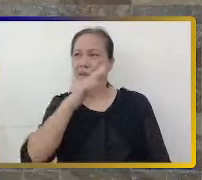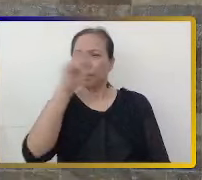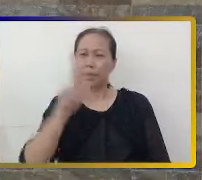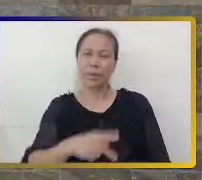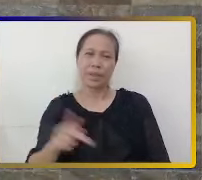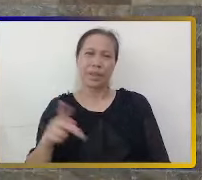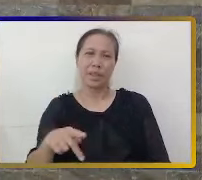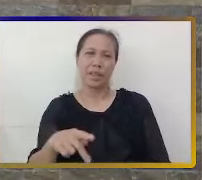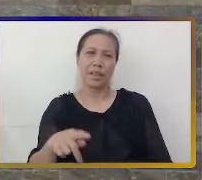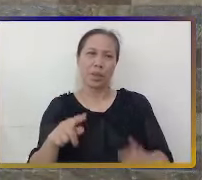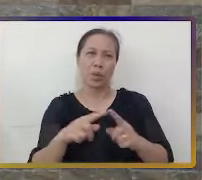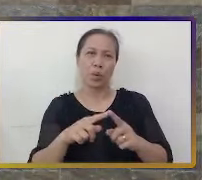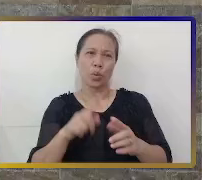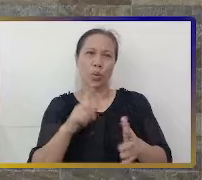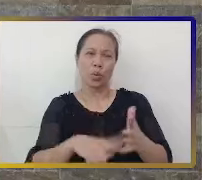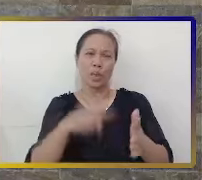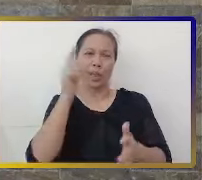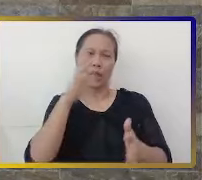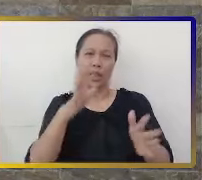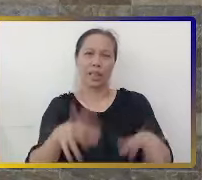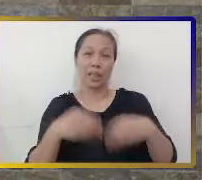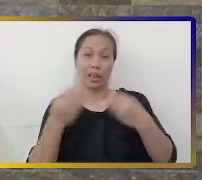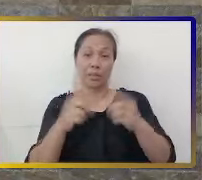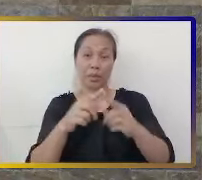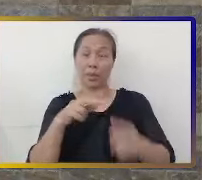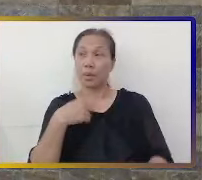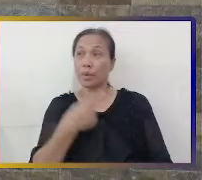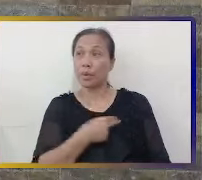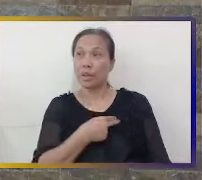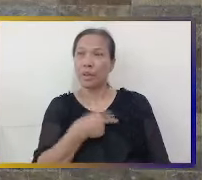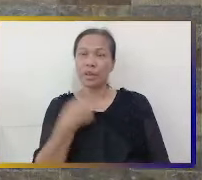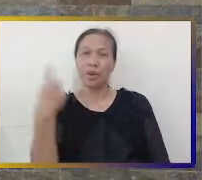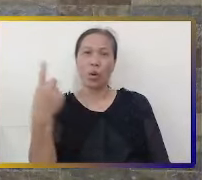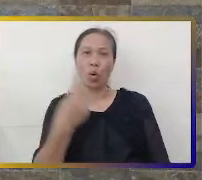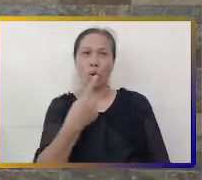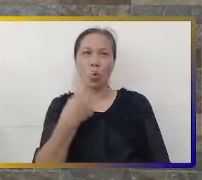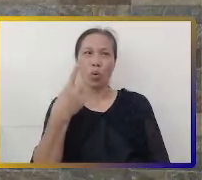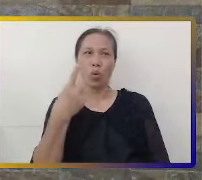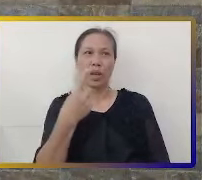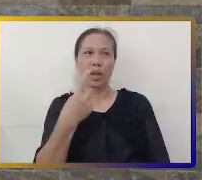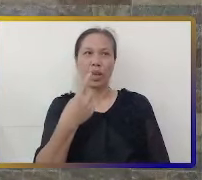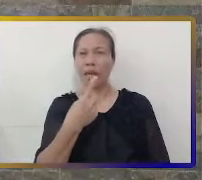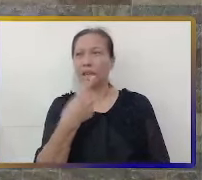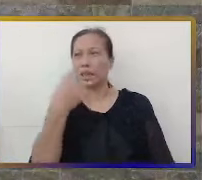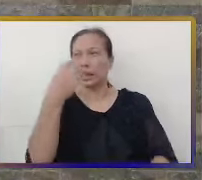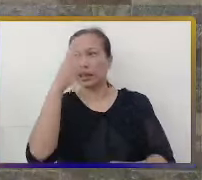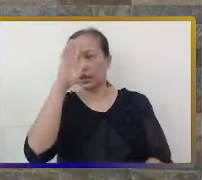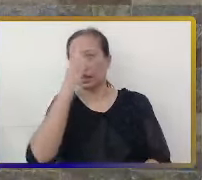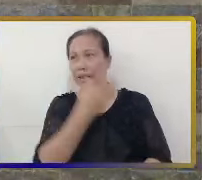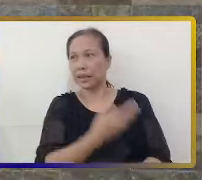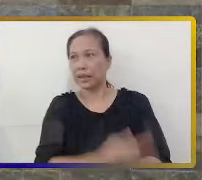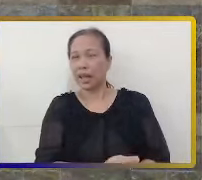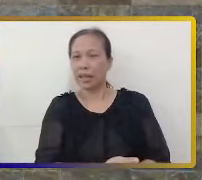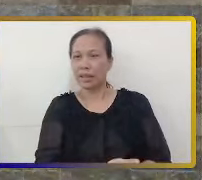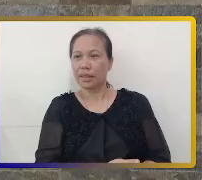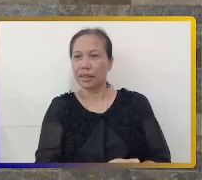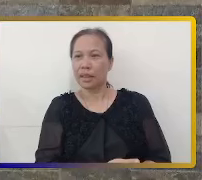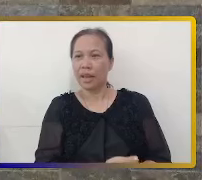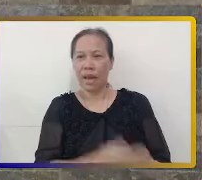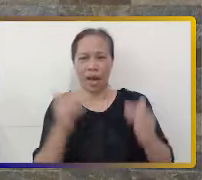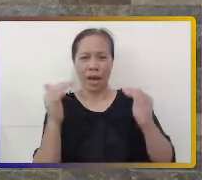offering sa binigay ng Diyos only begot son Anong binatbat niyan